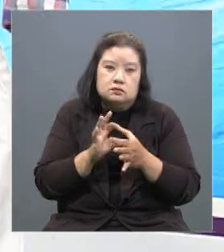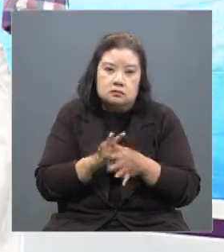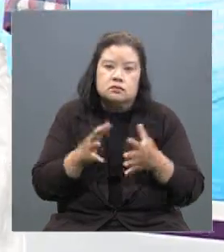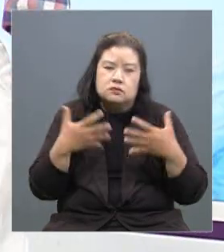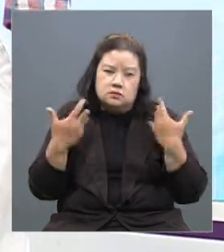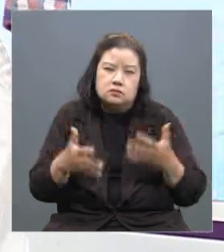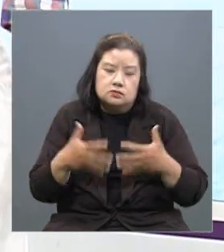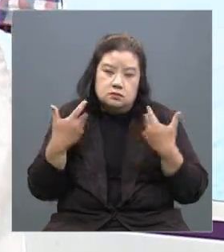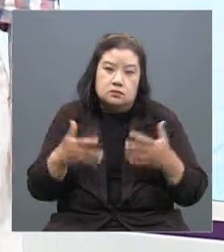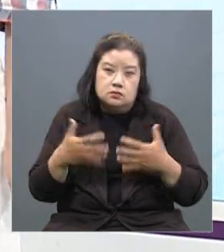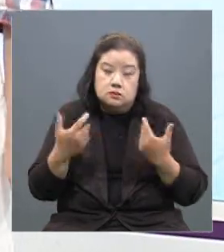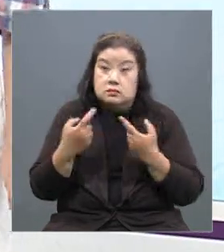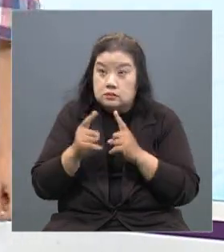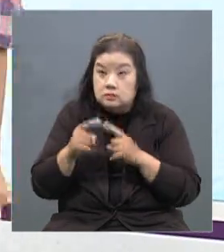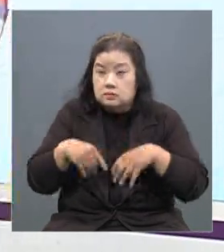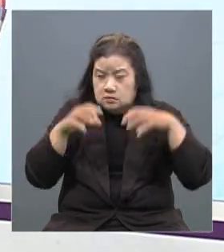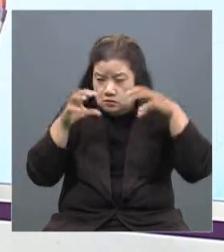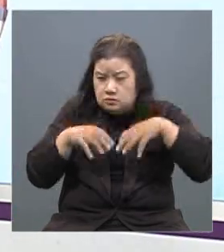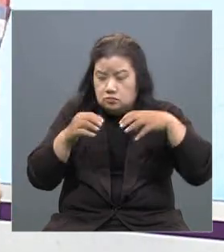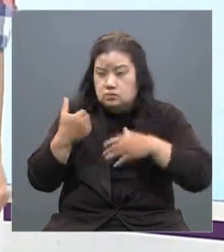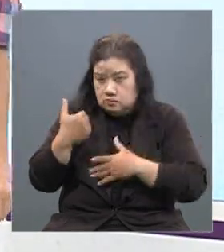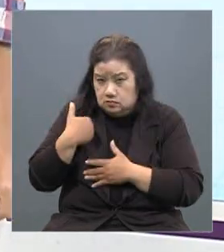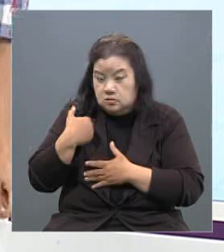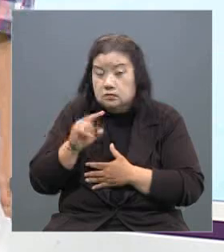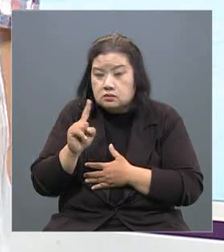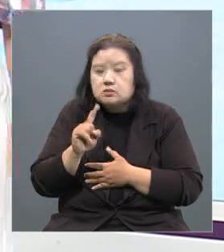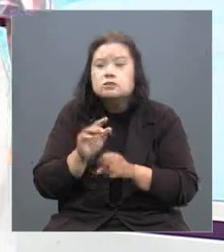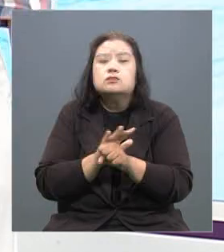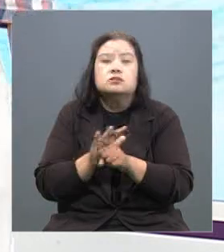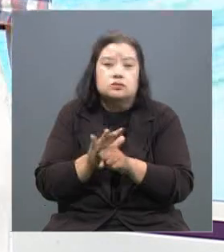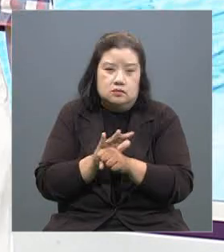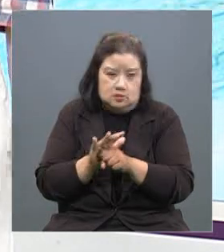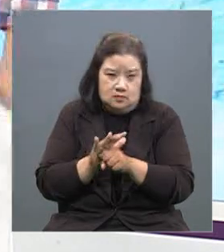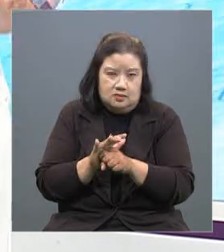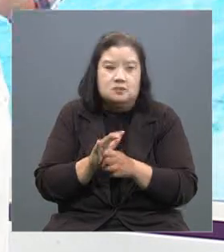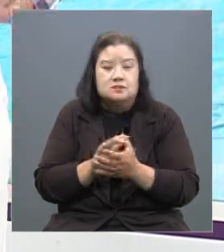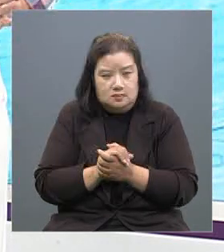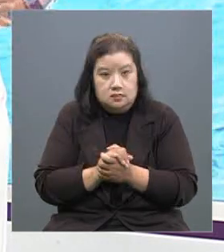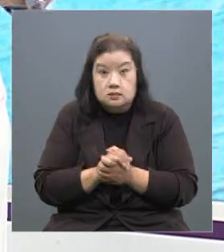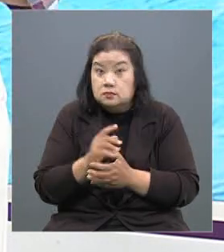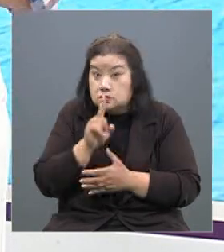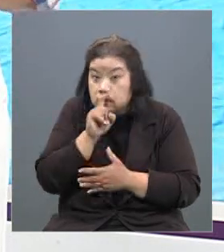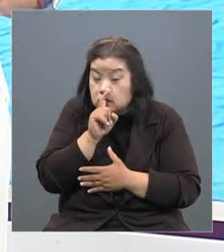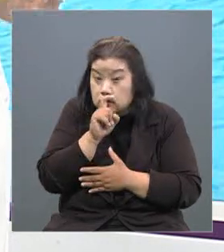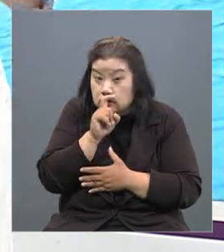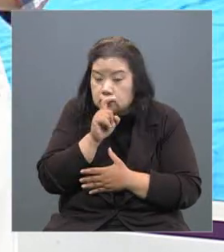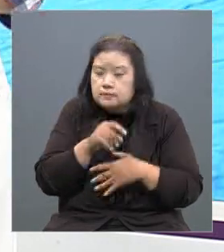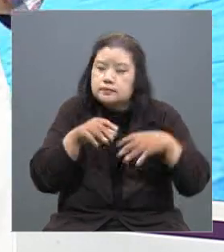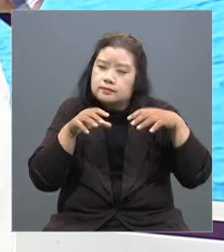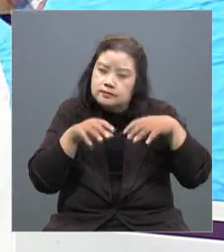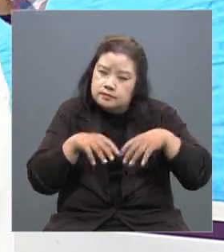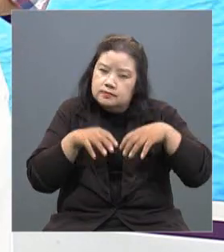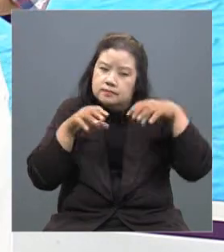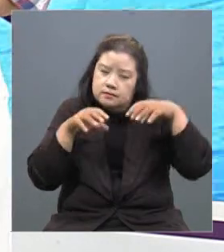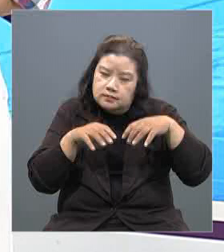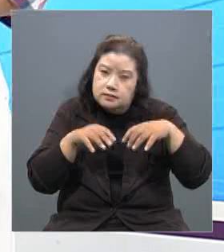ศร้อนขึ้นส่วนฝนนะคะยังมีอยู่แต่ไม่มากเหมือนที่ผ่านมาแล้วนะคะโดยเฉพาะวันอาทิตย์ฝนน้อยลงไปเลย